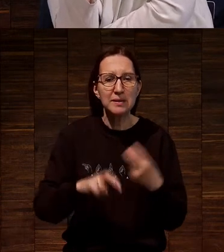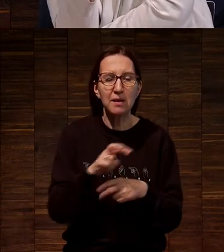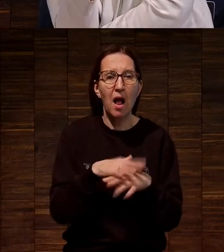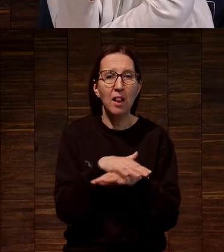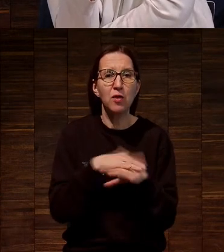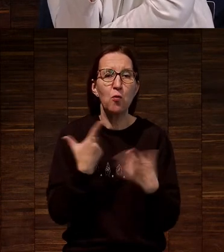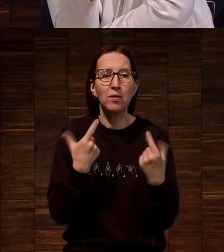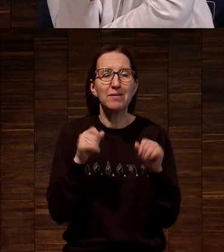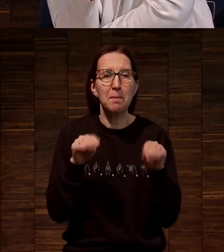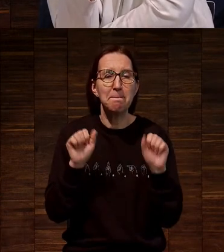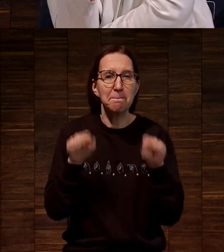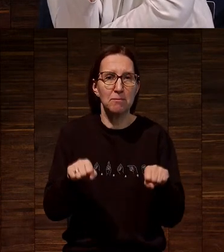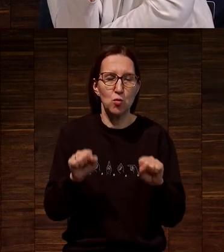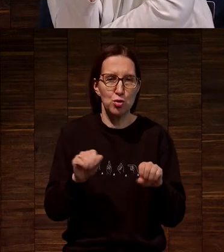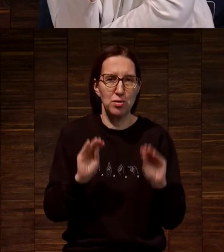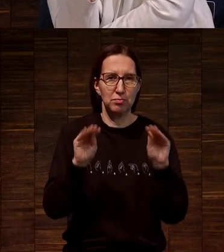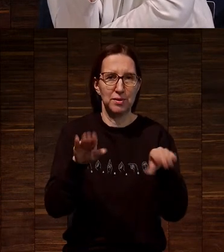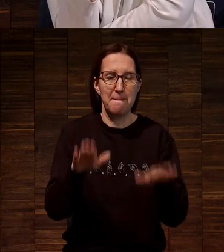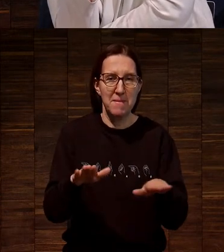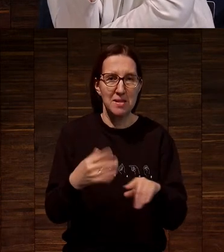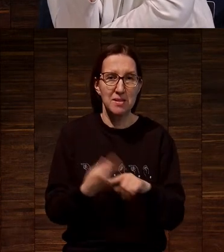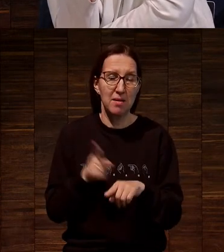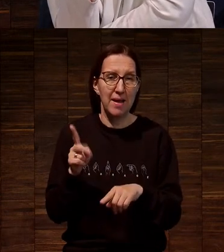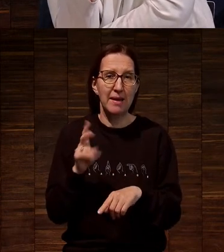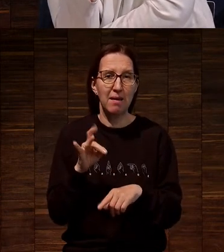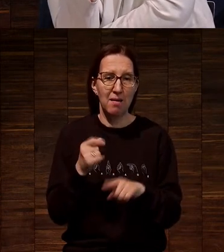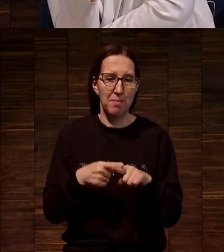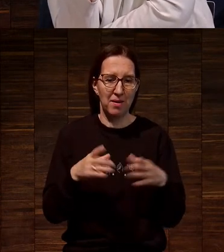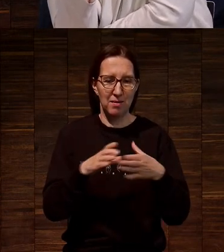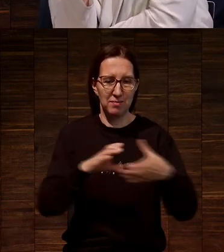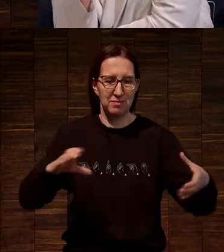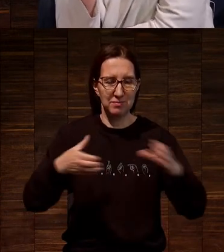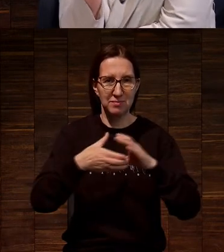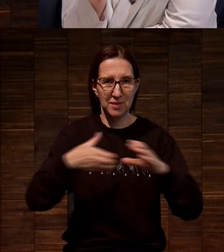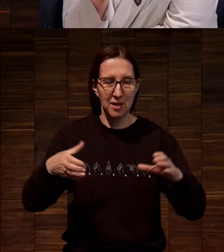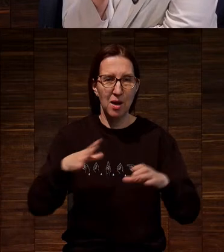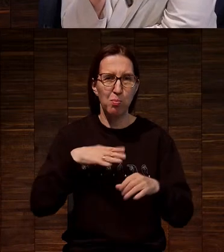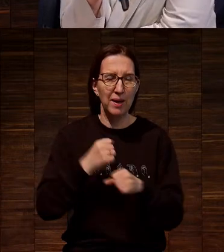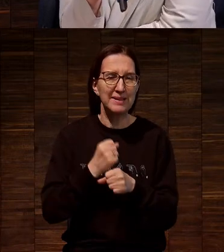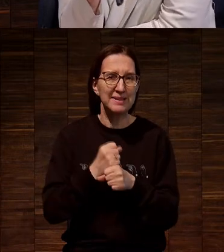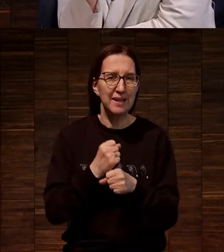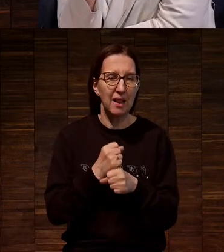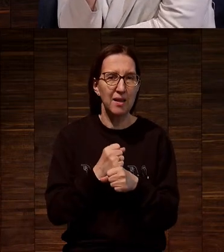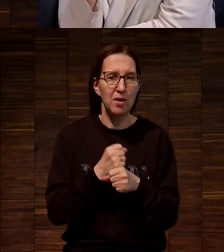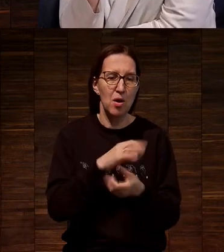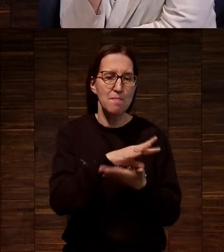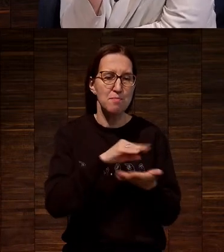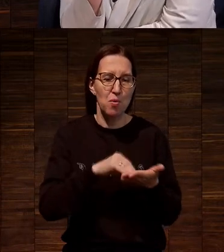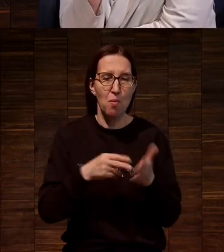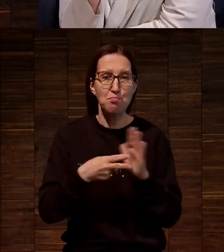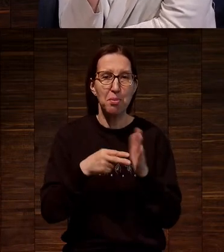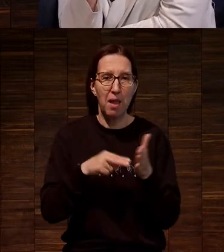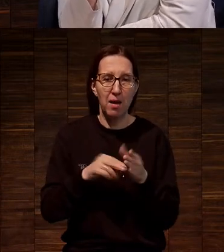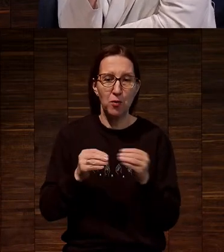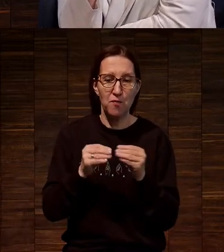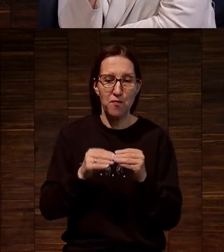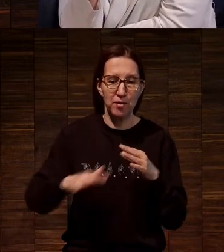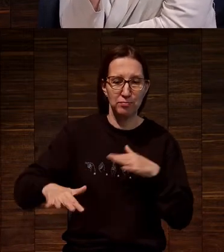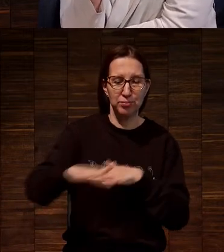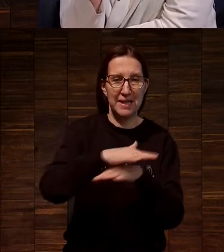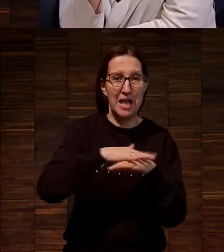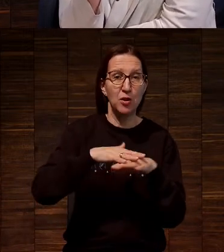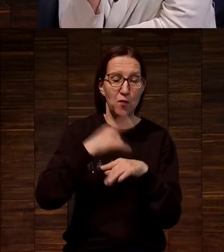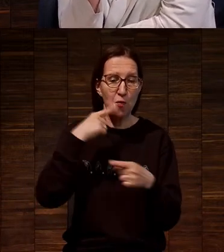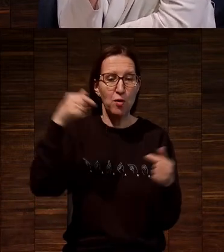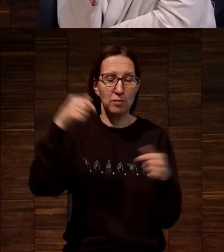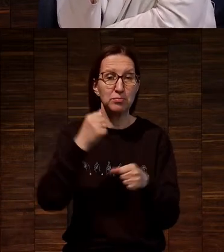двор, и керамические вот эти объекты были сделаны по плану этого двора, который был